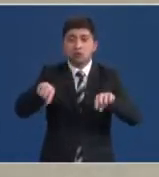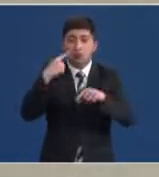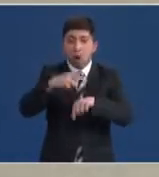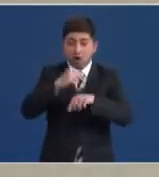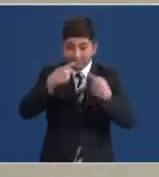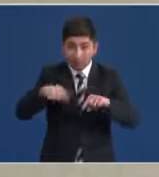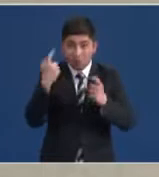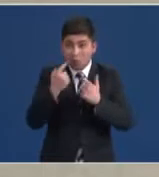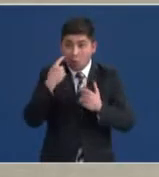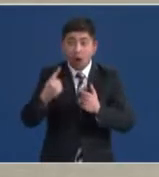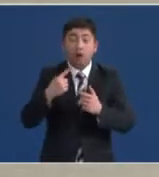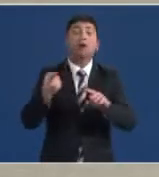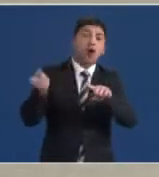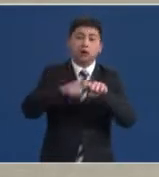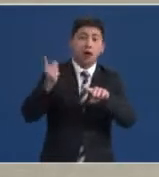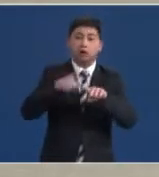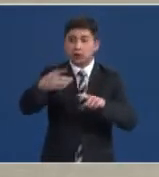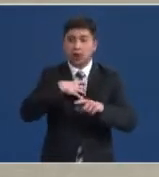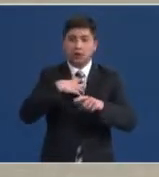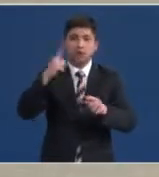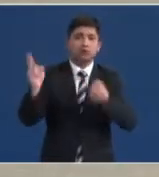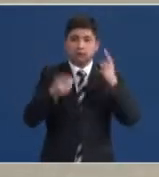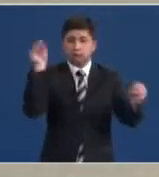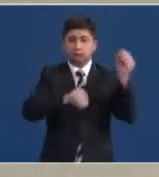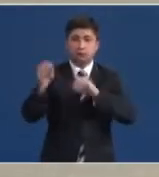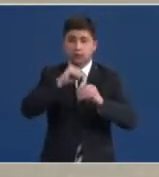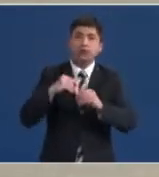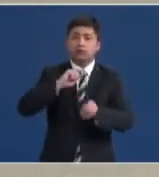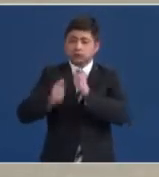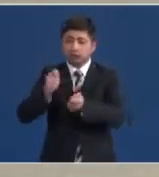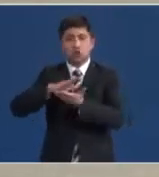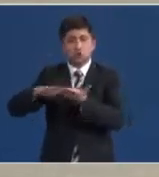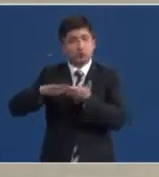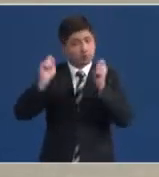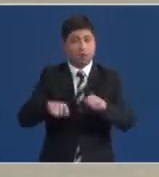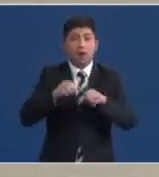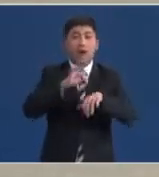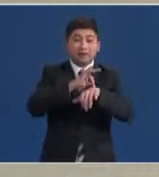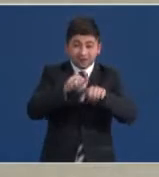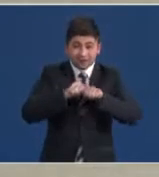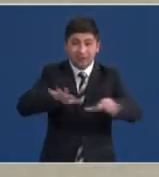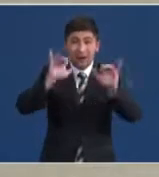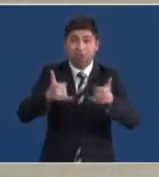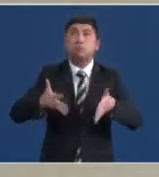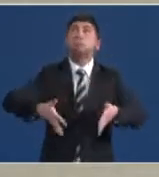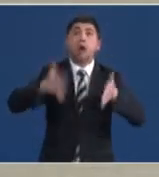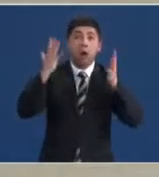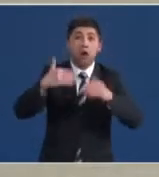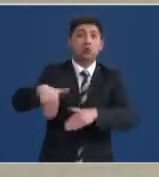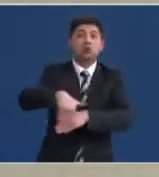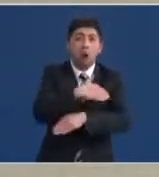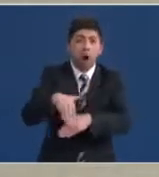gerekirse ilave tedbirler de geliştire biliyorlar bu hastalığın yayılma tehlikesi olan bina